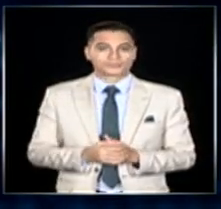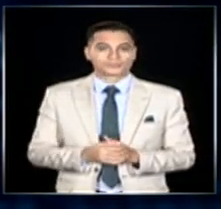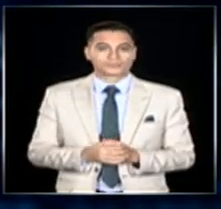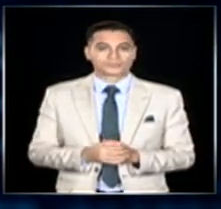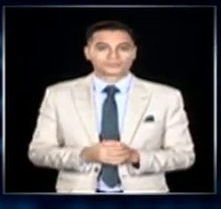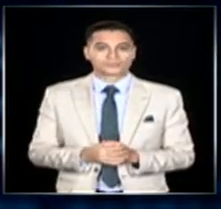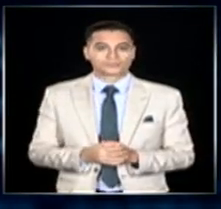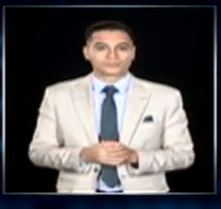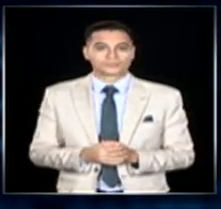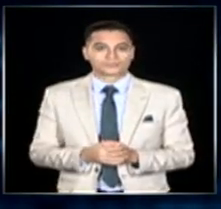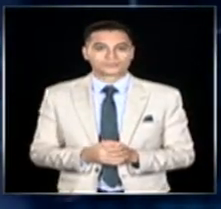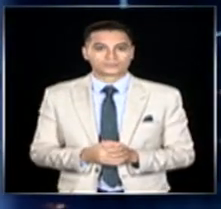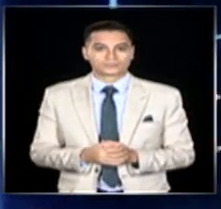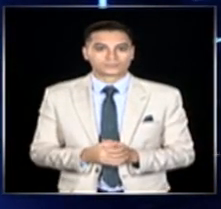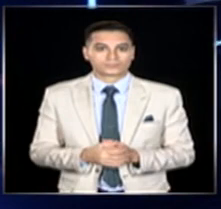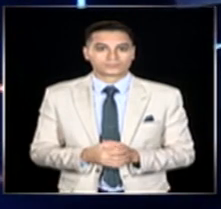ضربات جزاء.